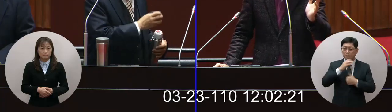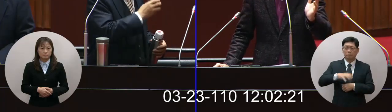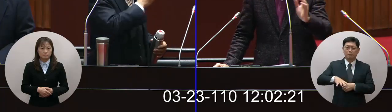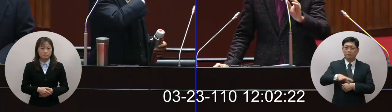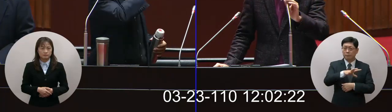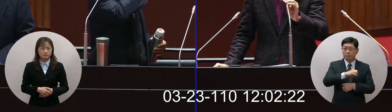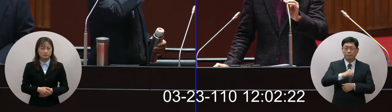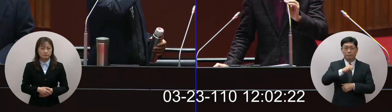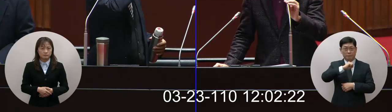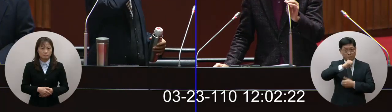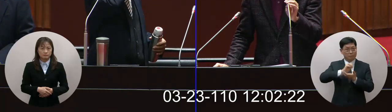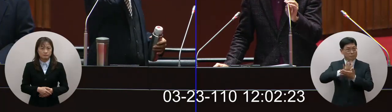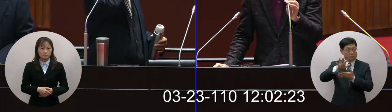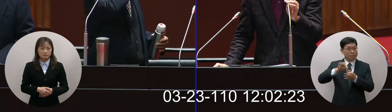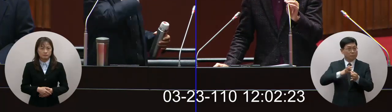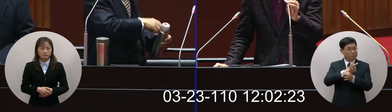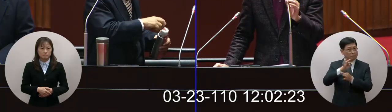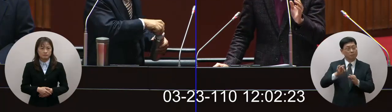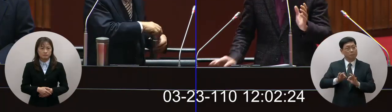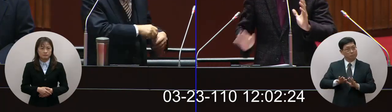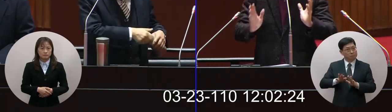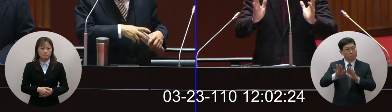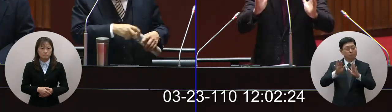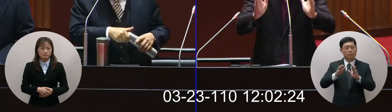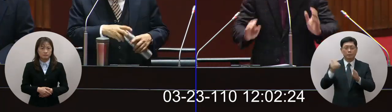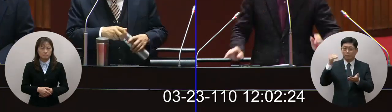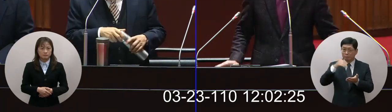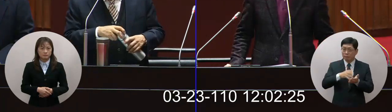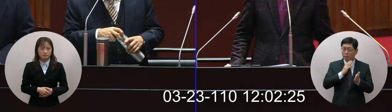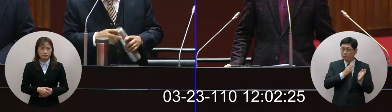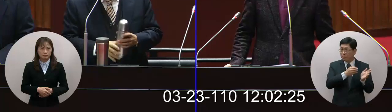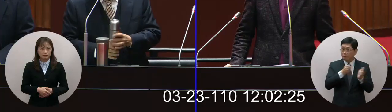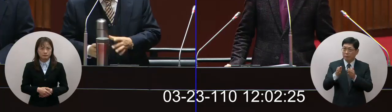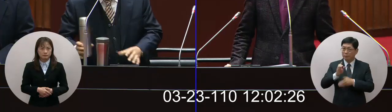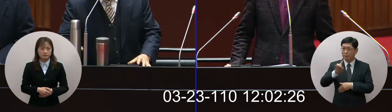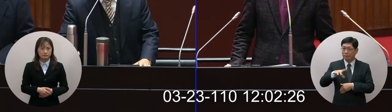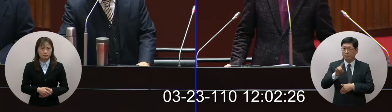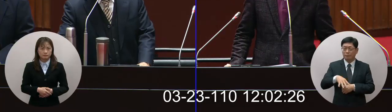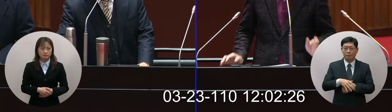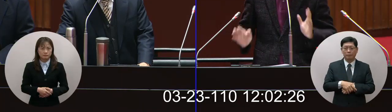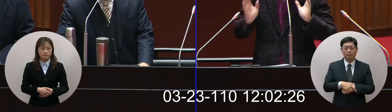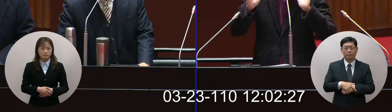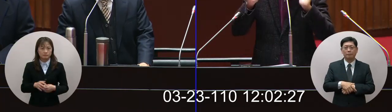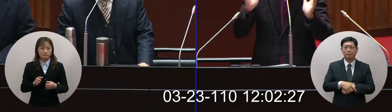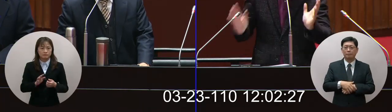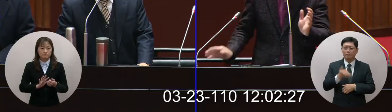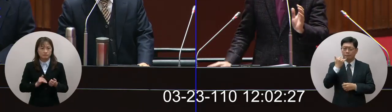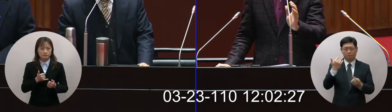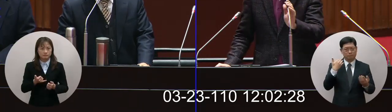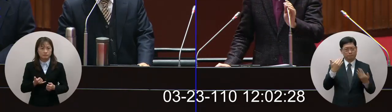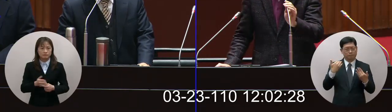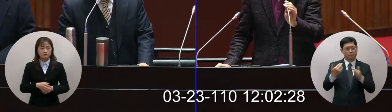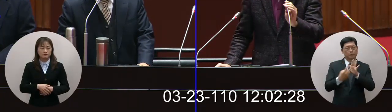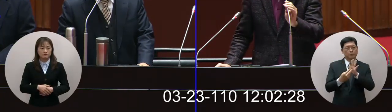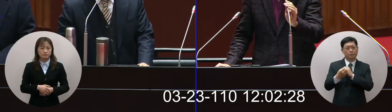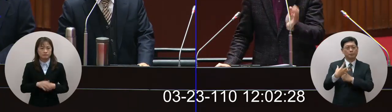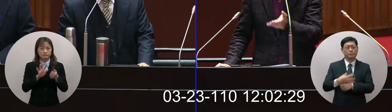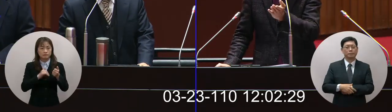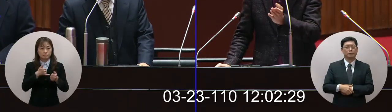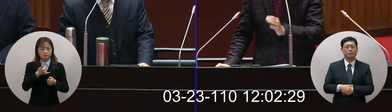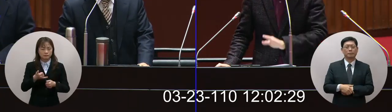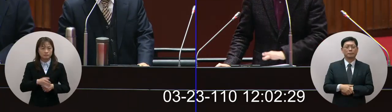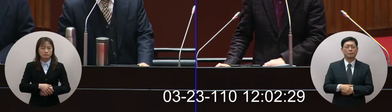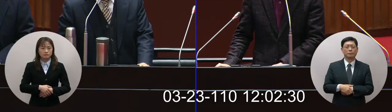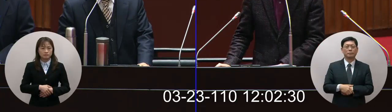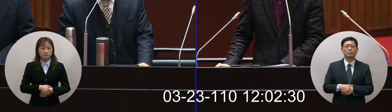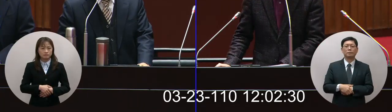个台湾未来经济的发展究竟要怎么走， 委员 可以有一个方向出来。 委员